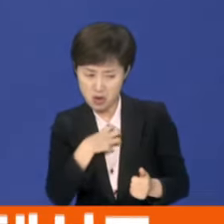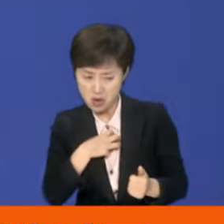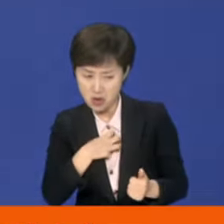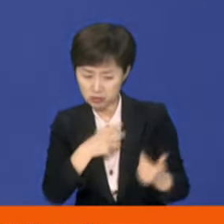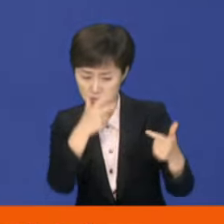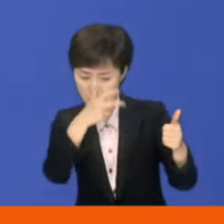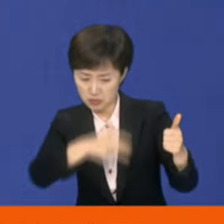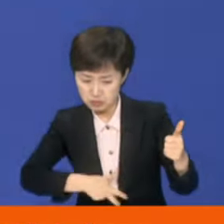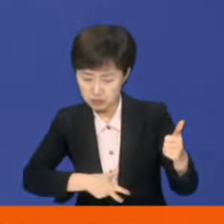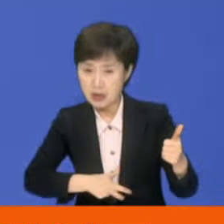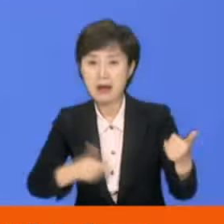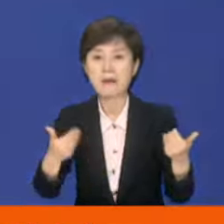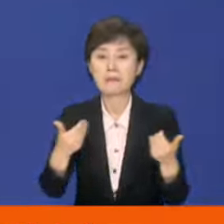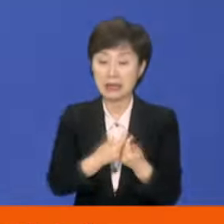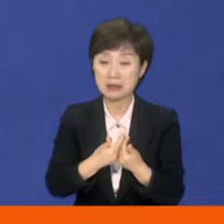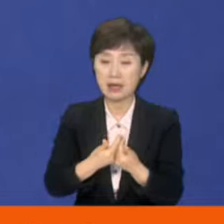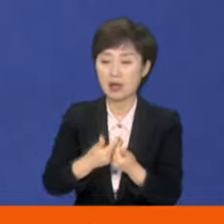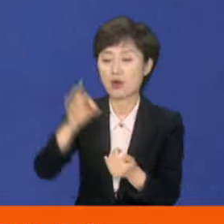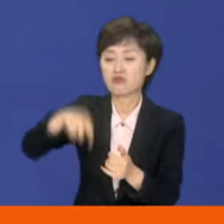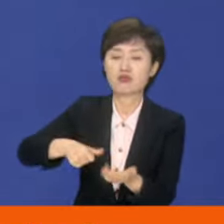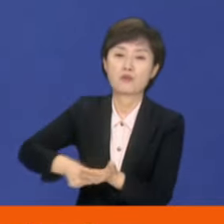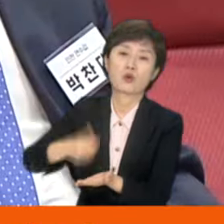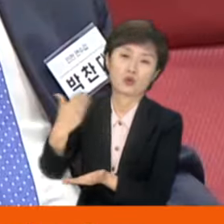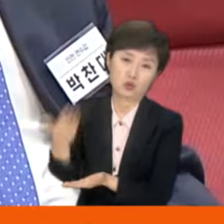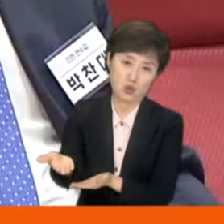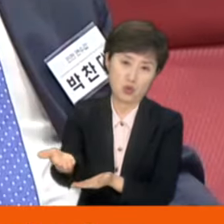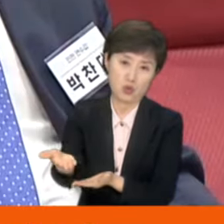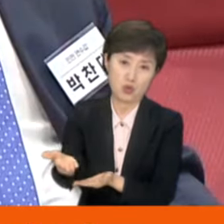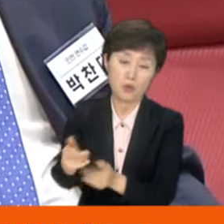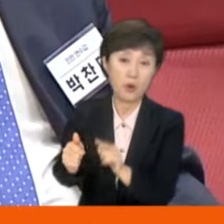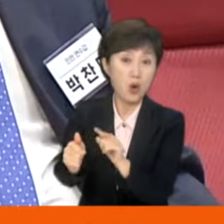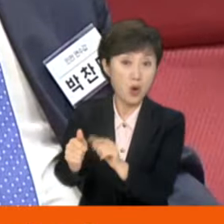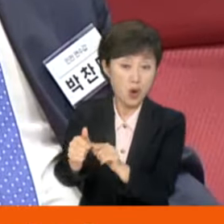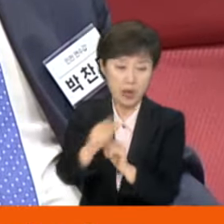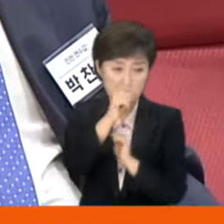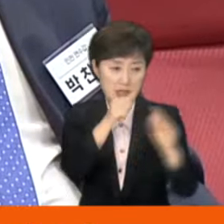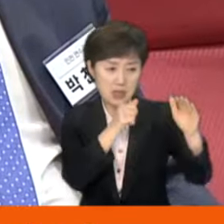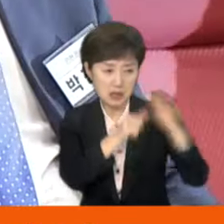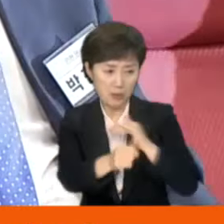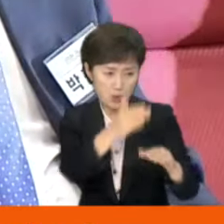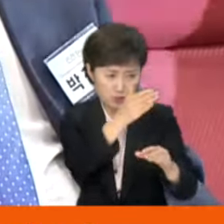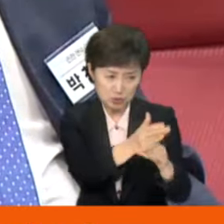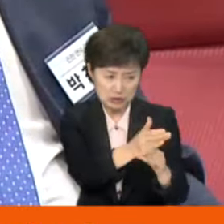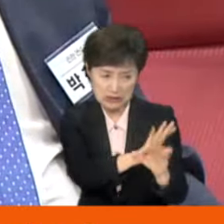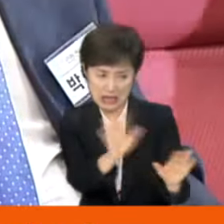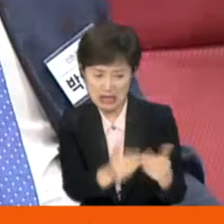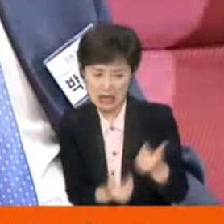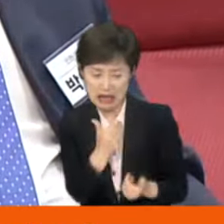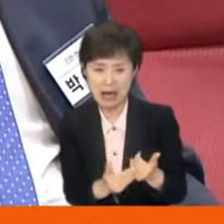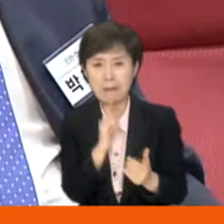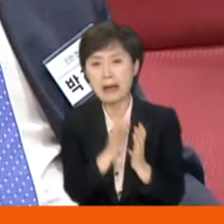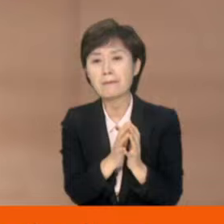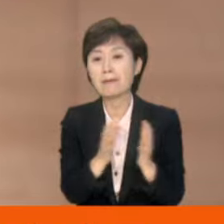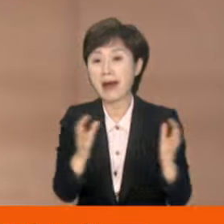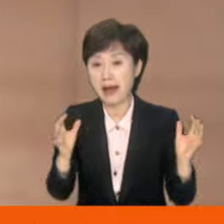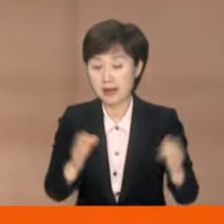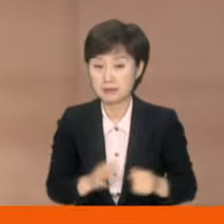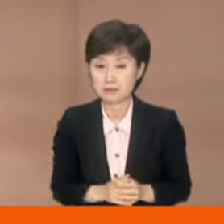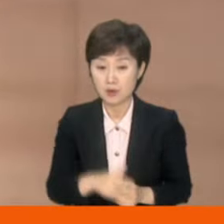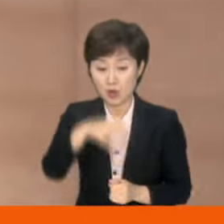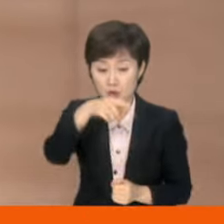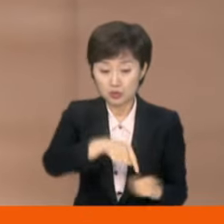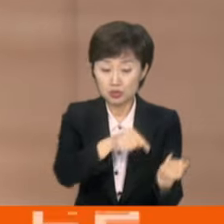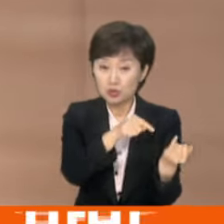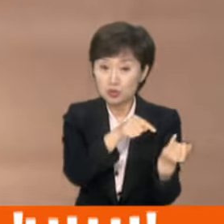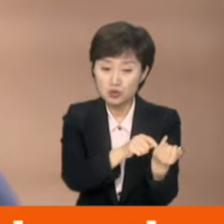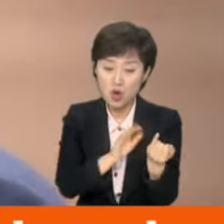반영된 결과다. 이 대표 측이 무리하게 후보를 교통정리하려는 데 대한 반감이 작용한 거다. 여러 해석이 나옵니다. 추